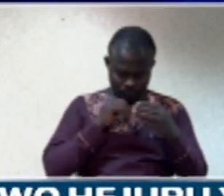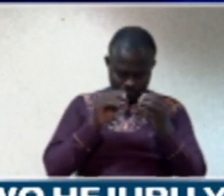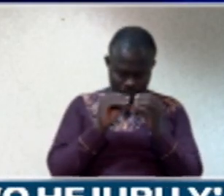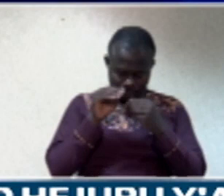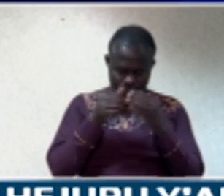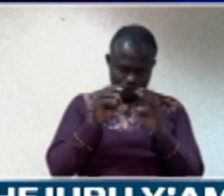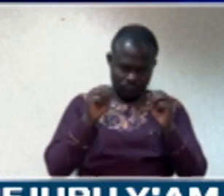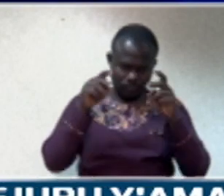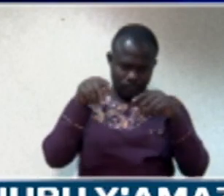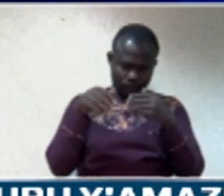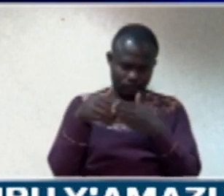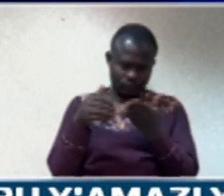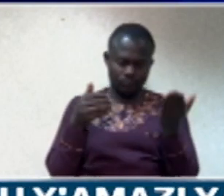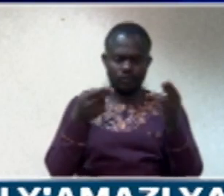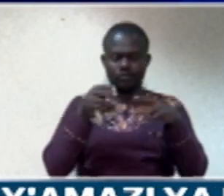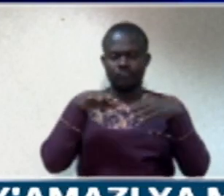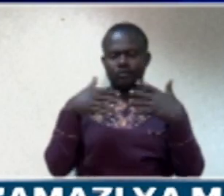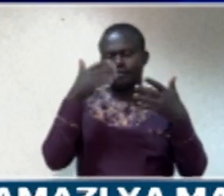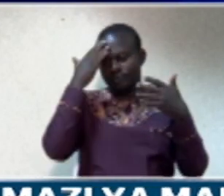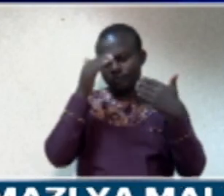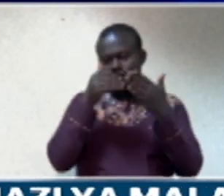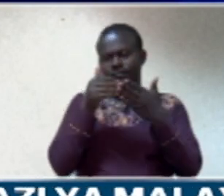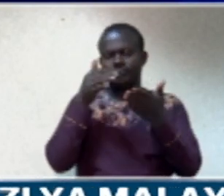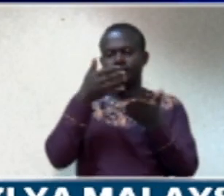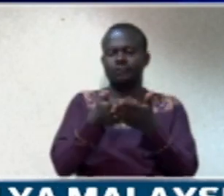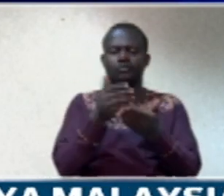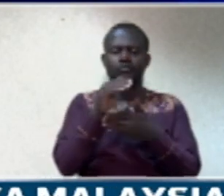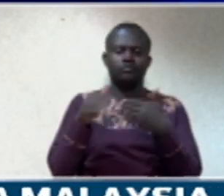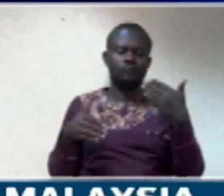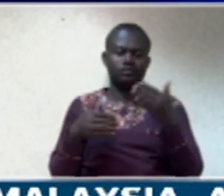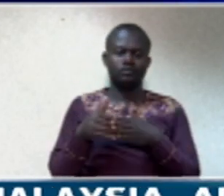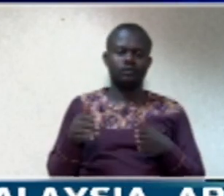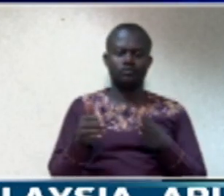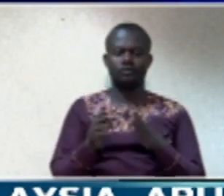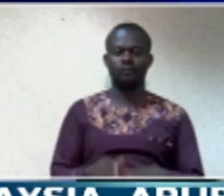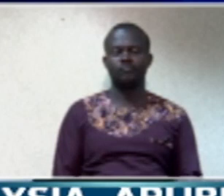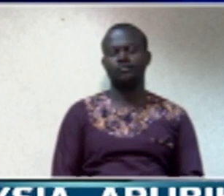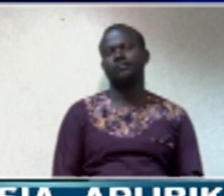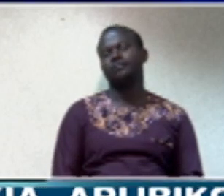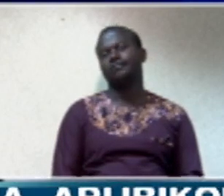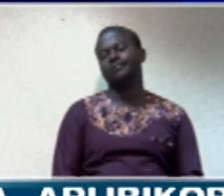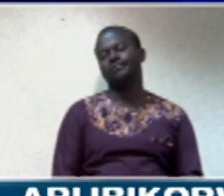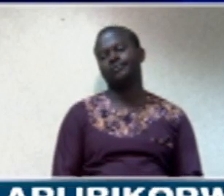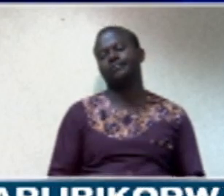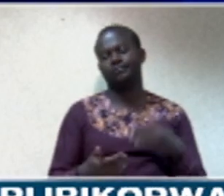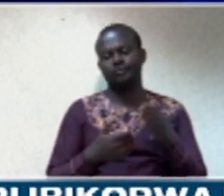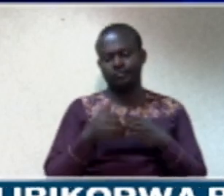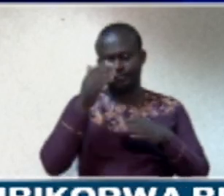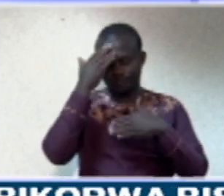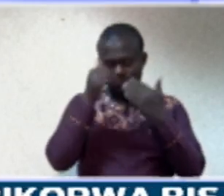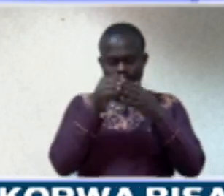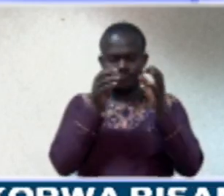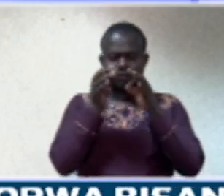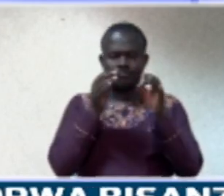n'umutwe w'abadepite biba byagenze bite kugira ngo bigira hose bigira muri iyi nzira? Wenda ngira ngo kugira ngo tubisobanure